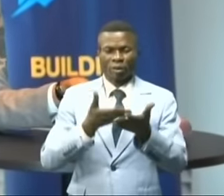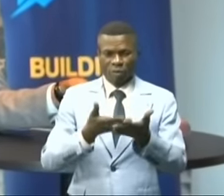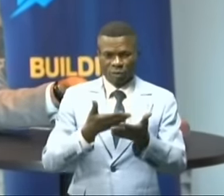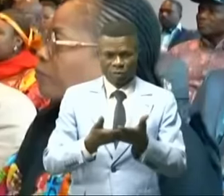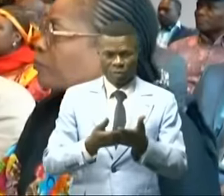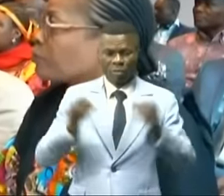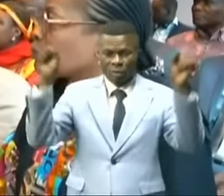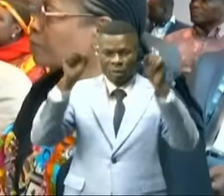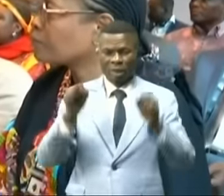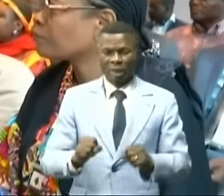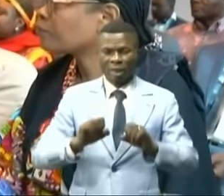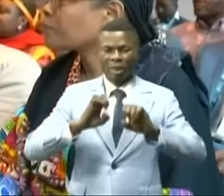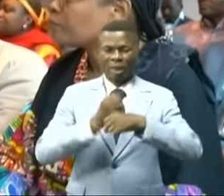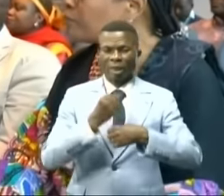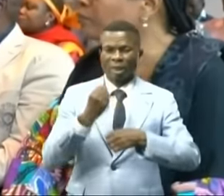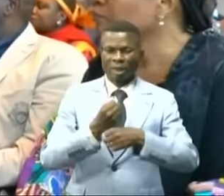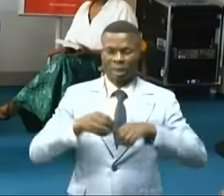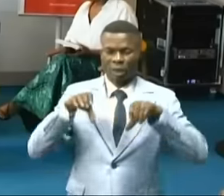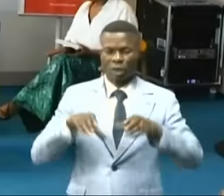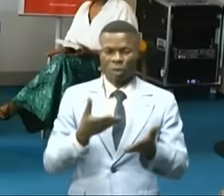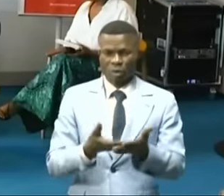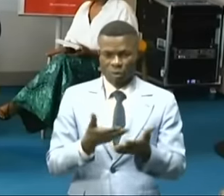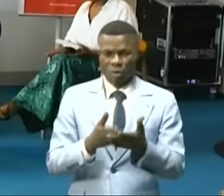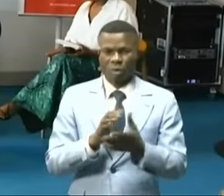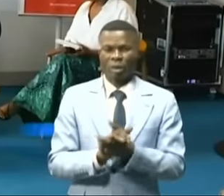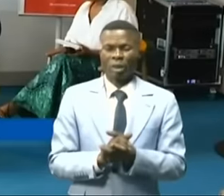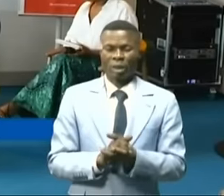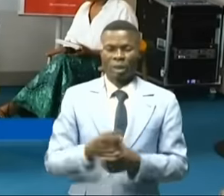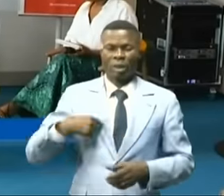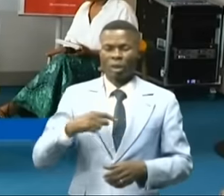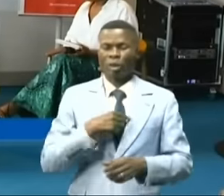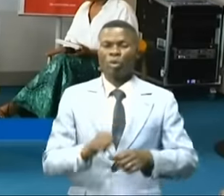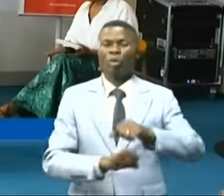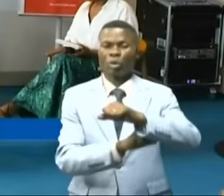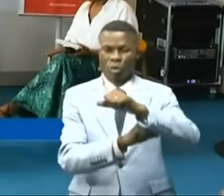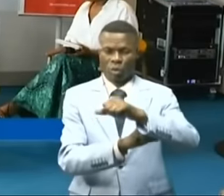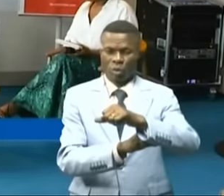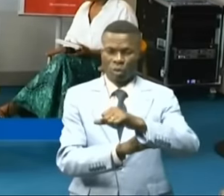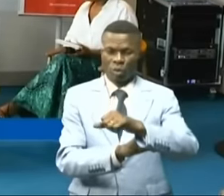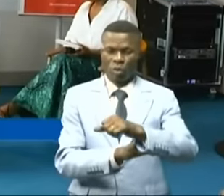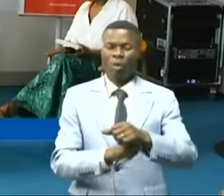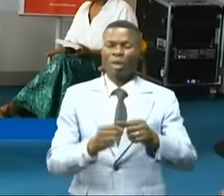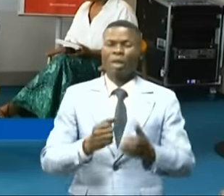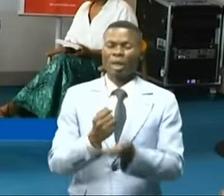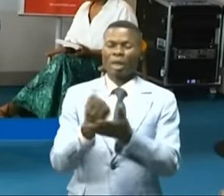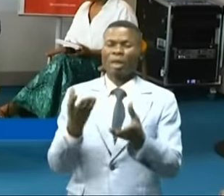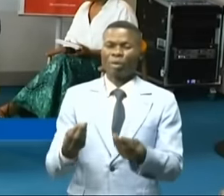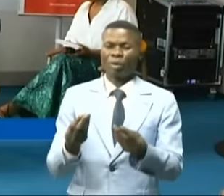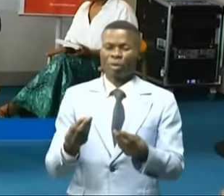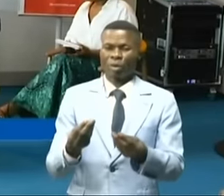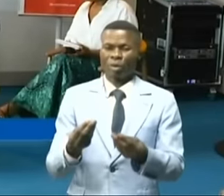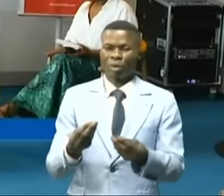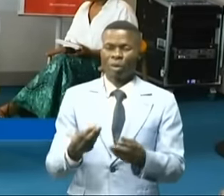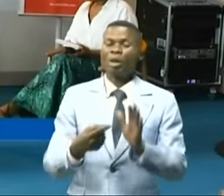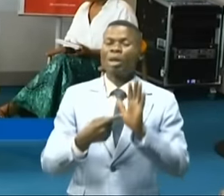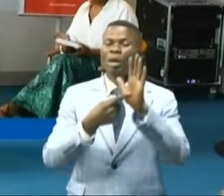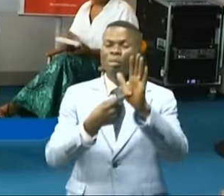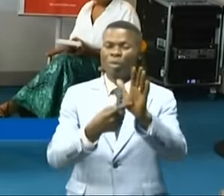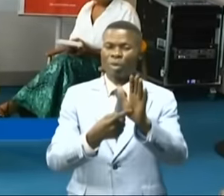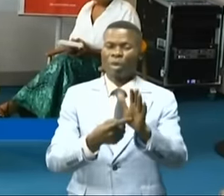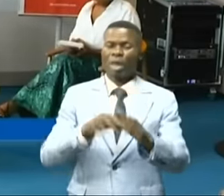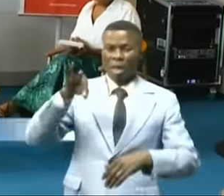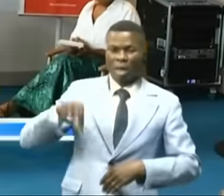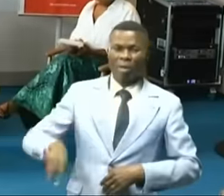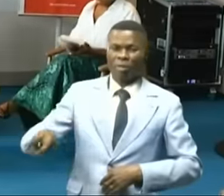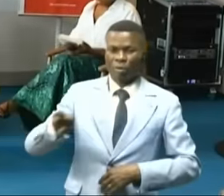l'écosystème entrepreneurial de la RDC. L'accompagnement, la facilitation, et dès que vous manifestez votre intérêt